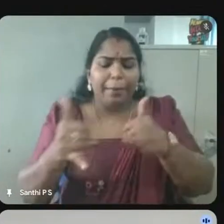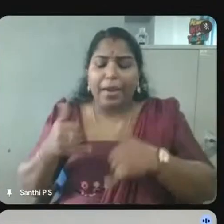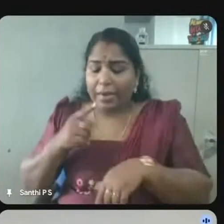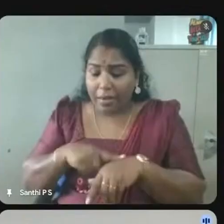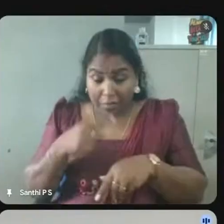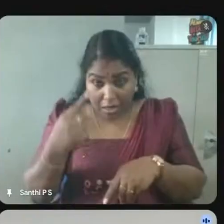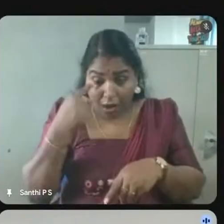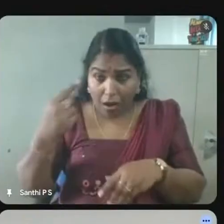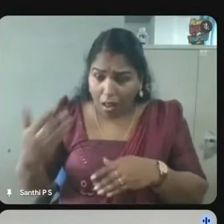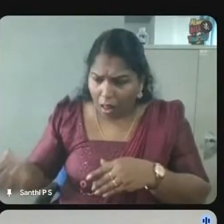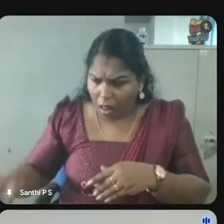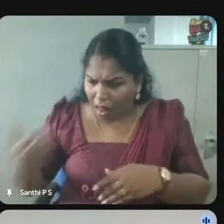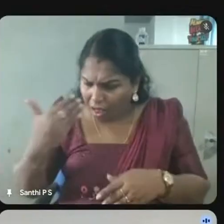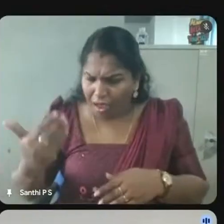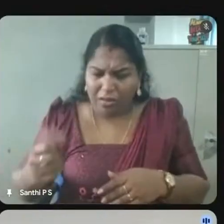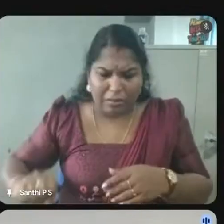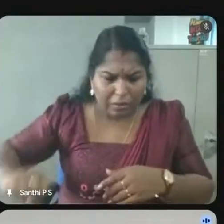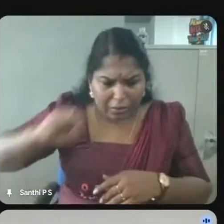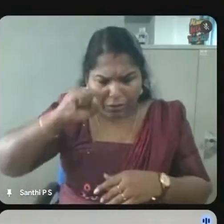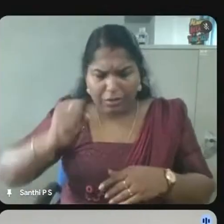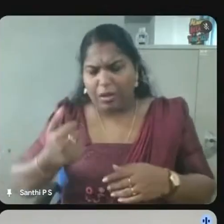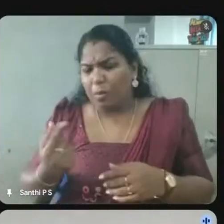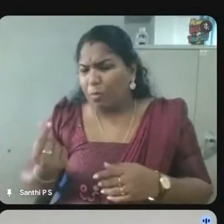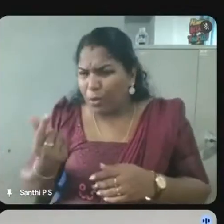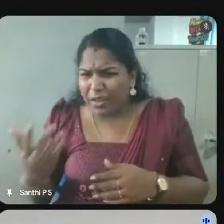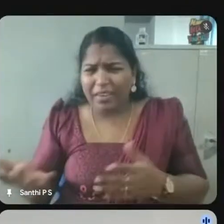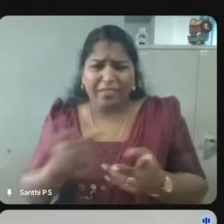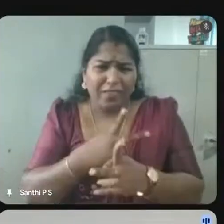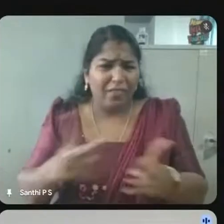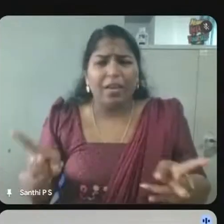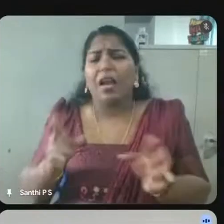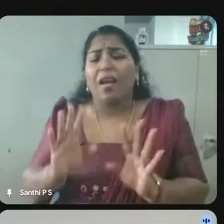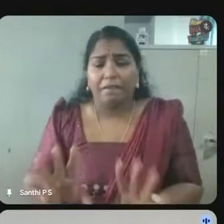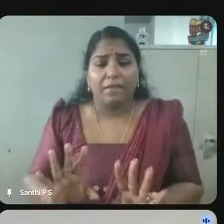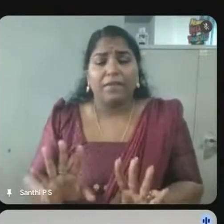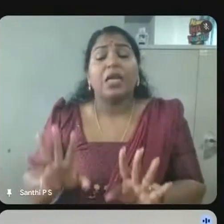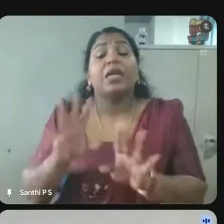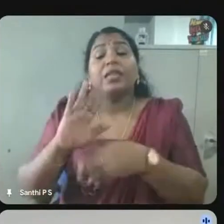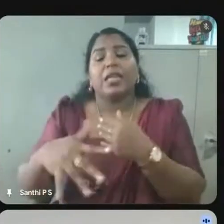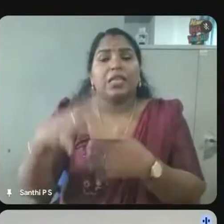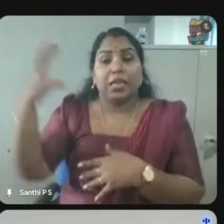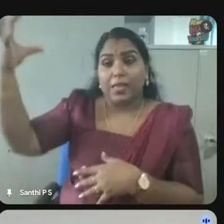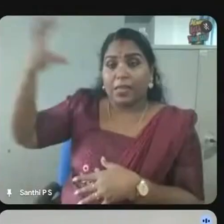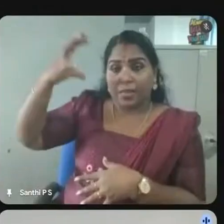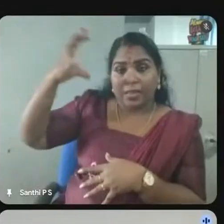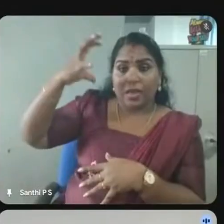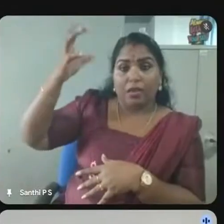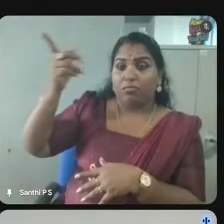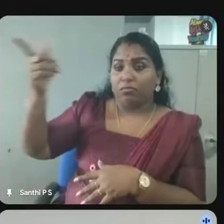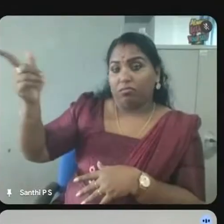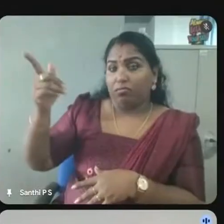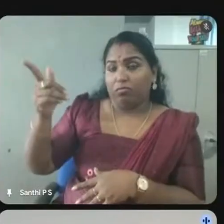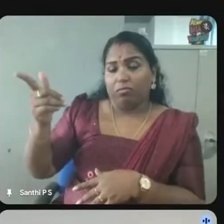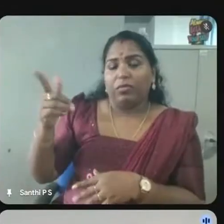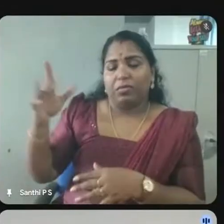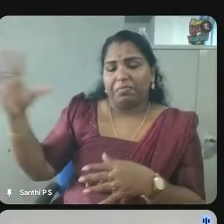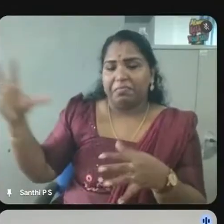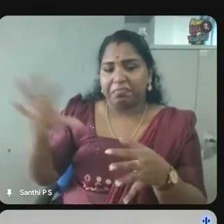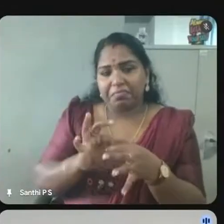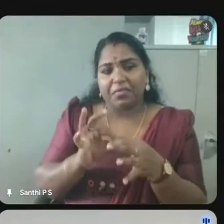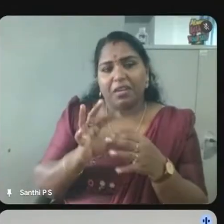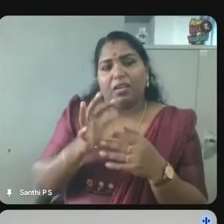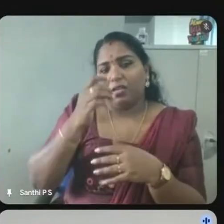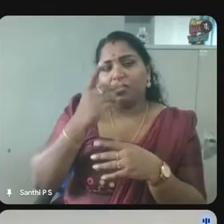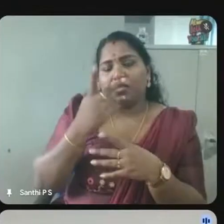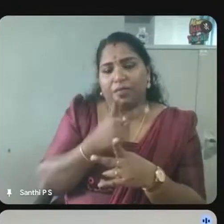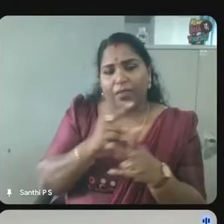അവയർനെസ് ക്രിയേറ്റ് ചെയ്താൽ, പിന്നെ നമ്മുടെ സൺലൈറ്റിന് വളരെ ഇമ്പോർട്ടൻ്റ് ആയിട്ടൊരു റോളാണ് നമ്മുടെ കാഴ്ചശക്തി മെയിൻറ്റെയിൻ ചെയ്യാനായിട്ട്.